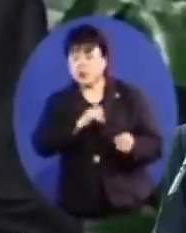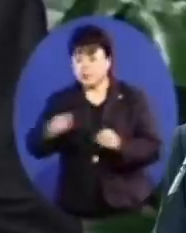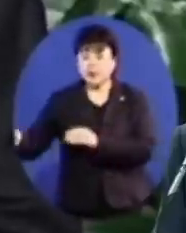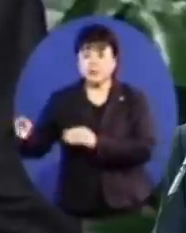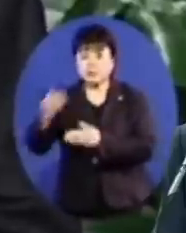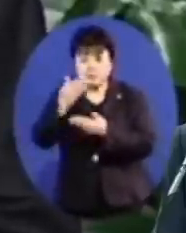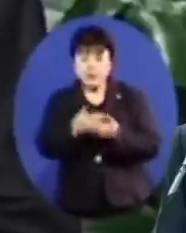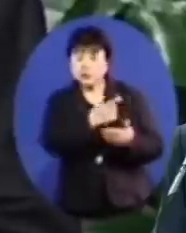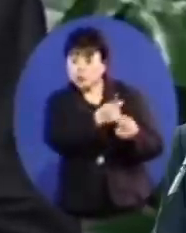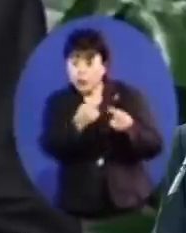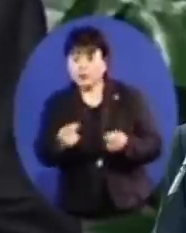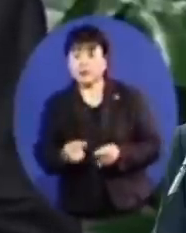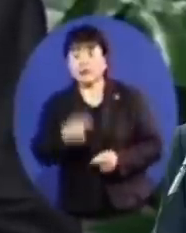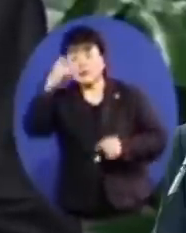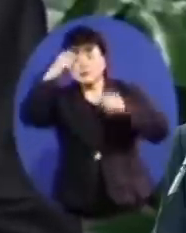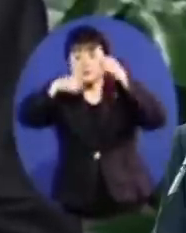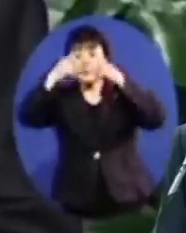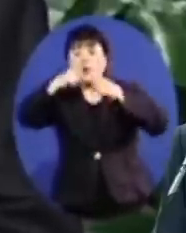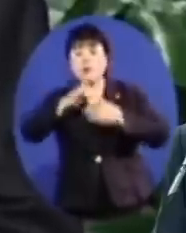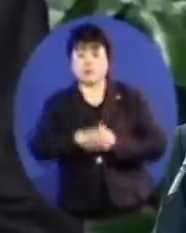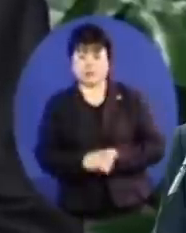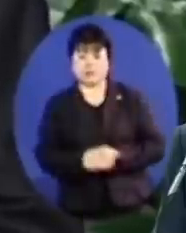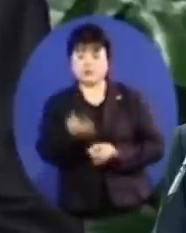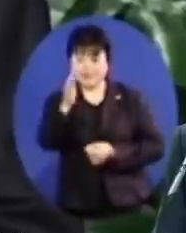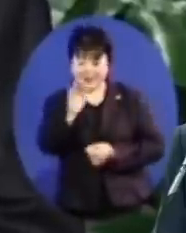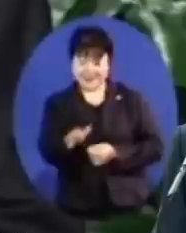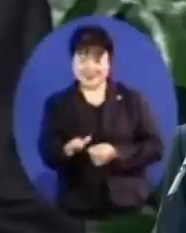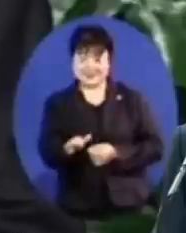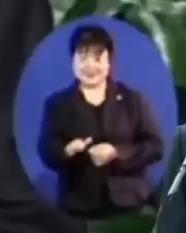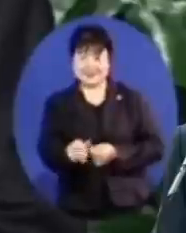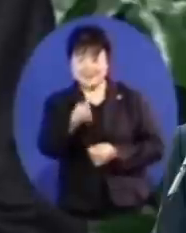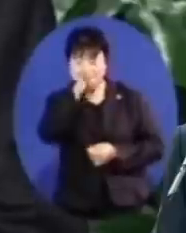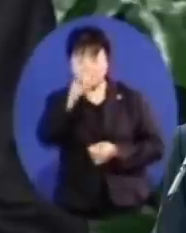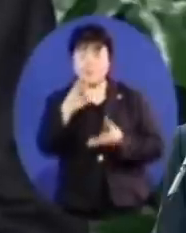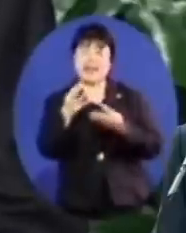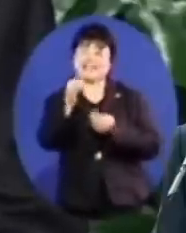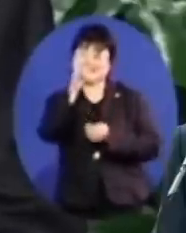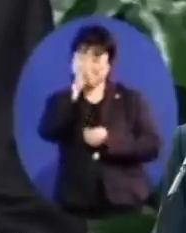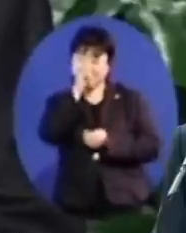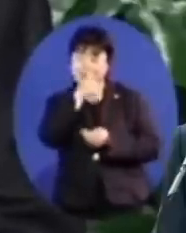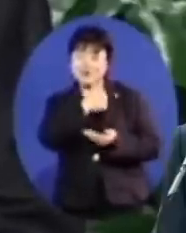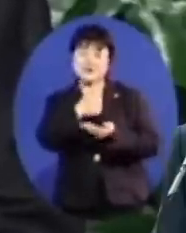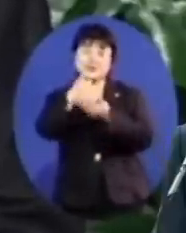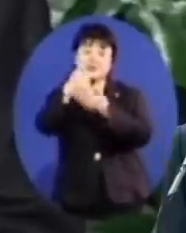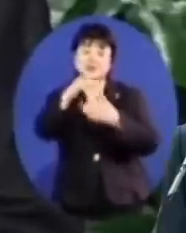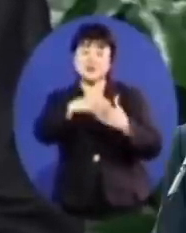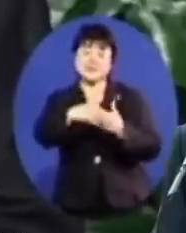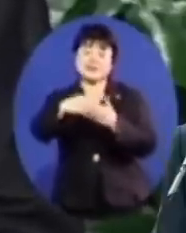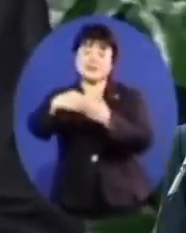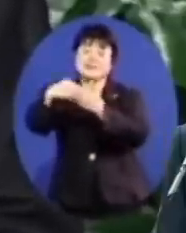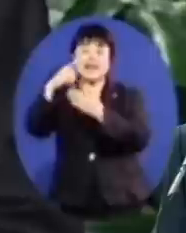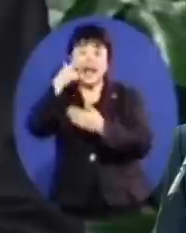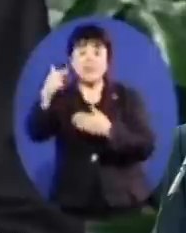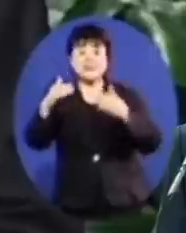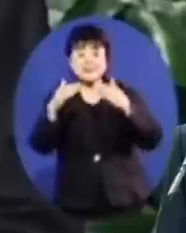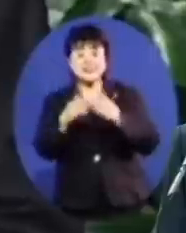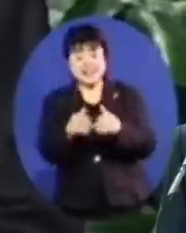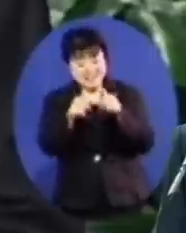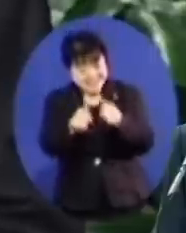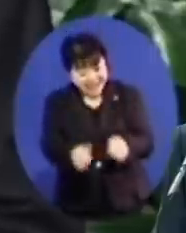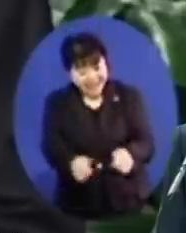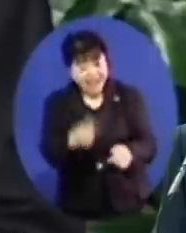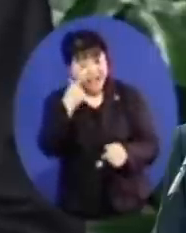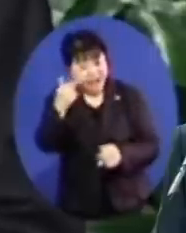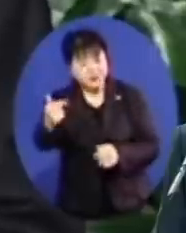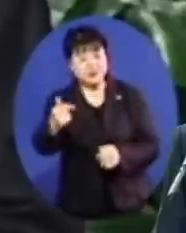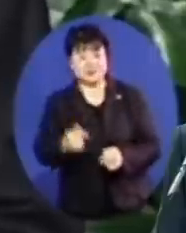것입니다. 얼마나 슬픈 일인 것입니까? 그러나 우리는 있을 곳이 많고 우리 주님이 우리 손잡고 아버지에 가서 인사드리고